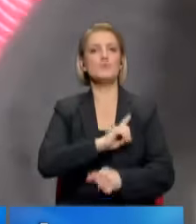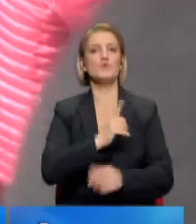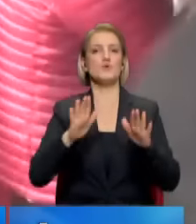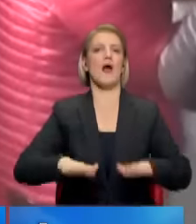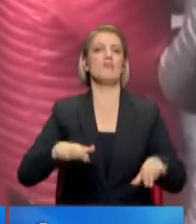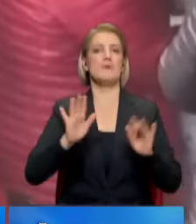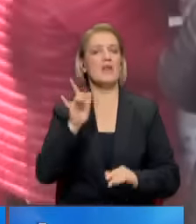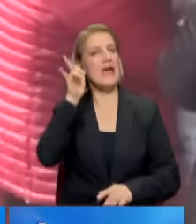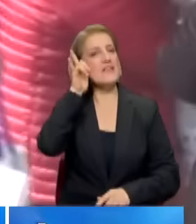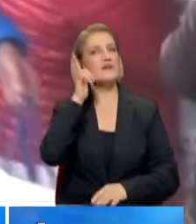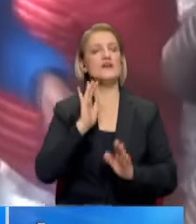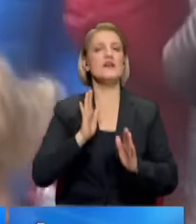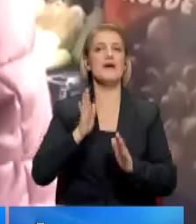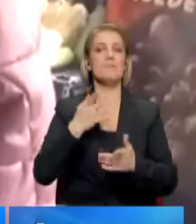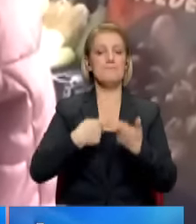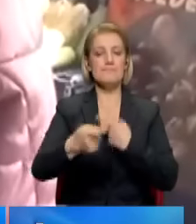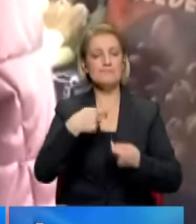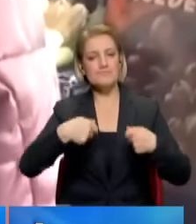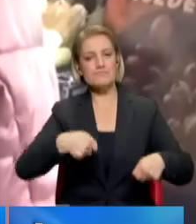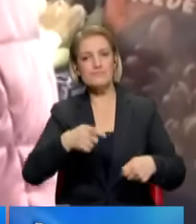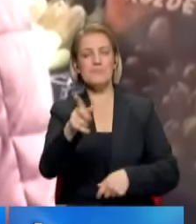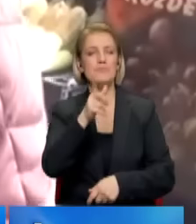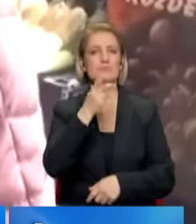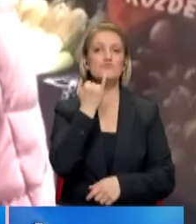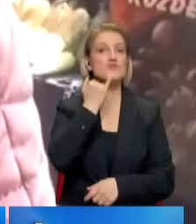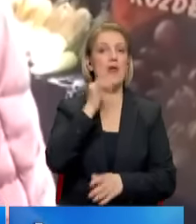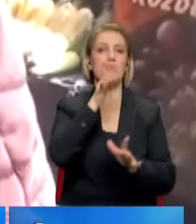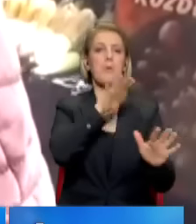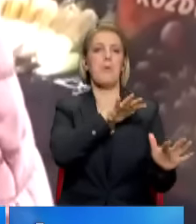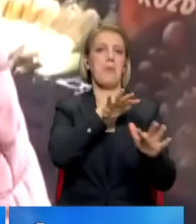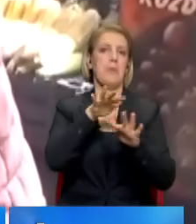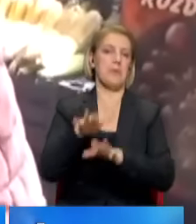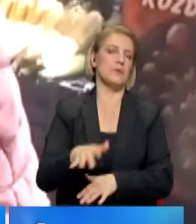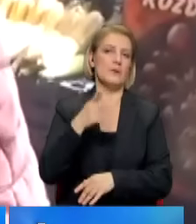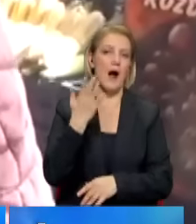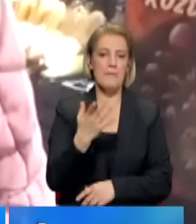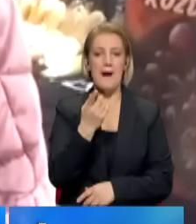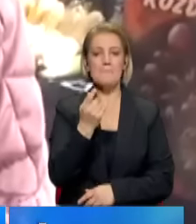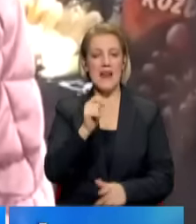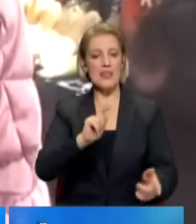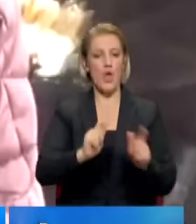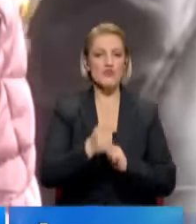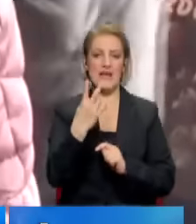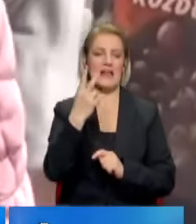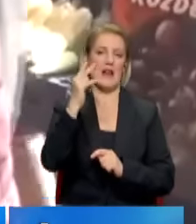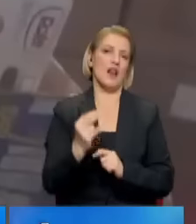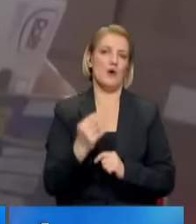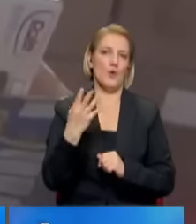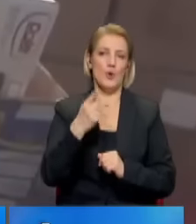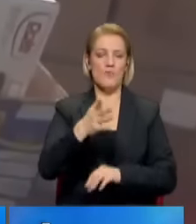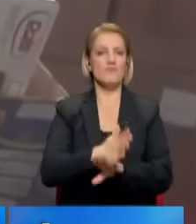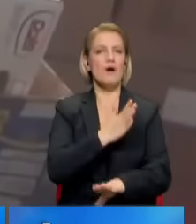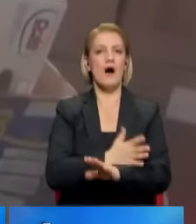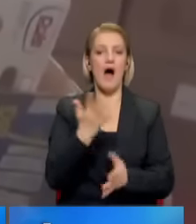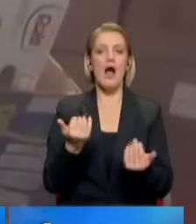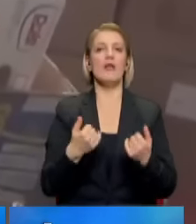pazarının müşterisi artık kapı komşusu Bulgaristan. Pazarda fiyatlar Türkler için 3 haneli ama para birimi değişince 2 haneye iniyor.